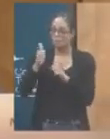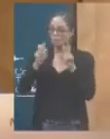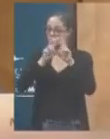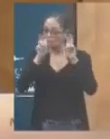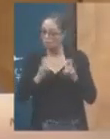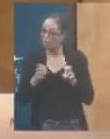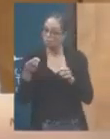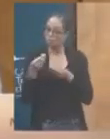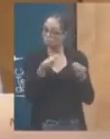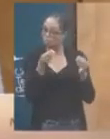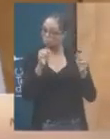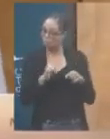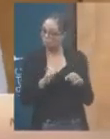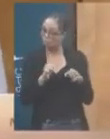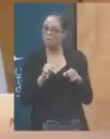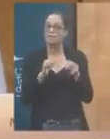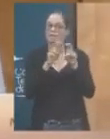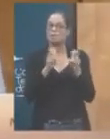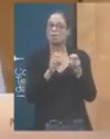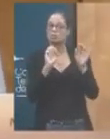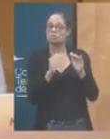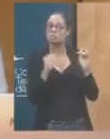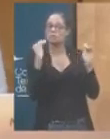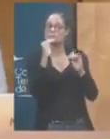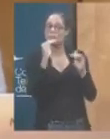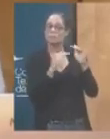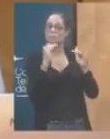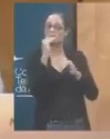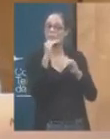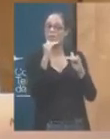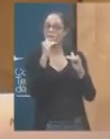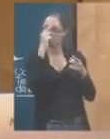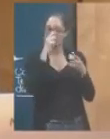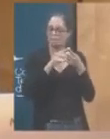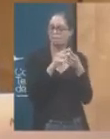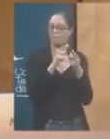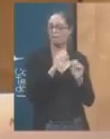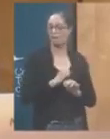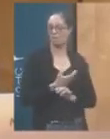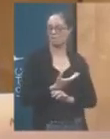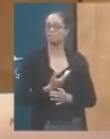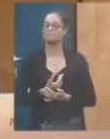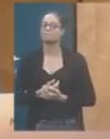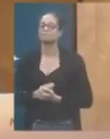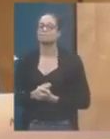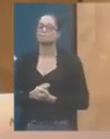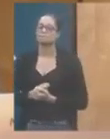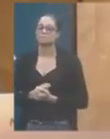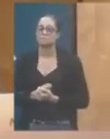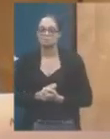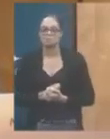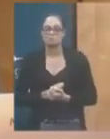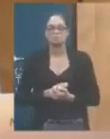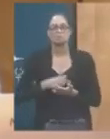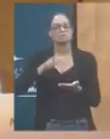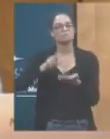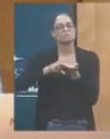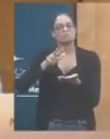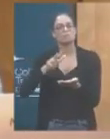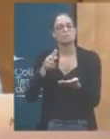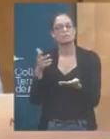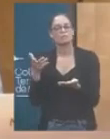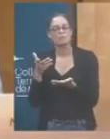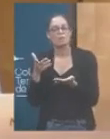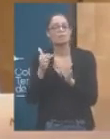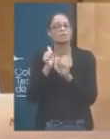diplômes supérieurs dans le domaine artistique, dans plusieurs domaines de l'art. Et cet agrément est donné sous